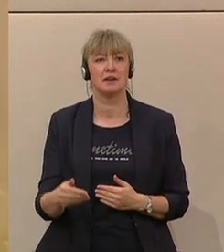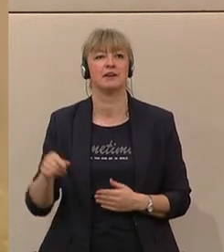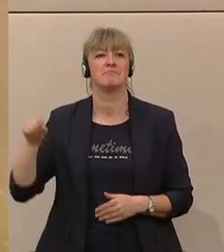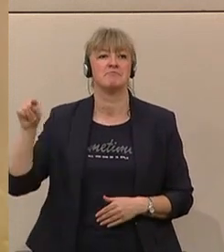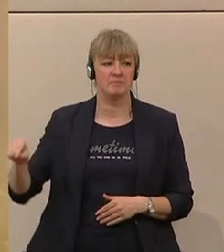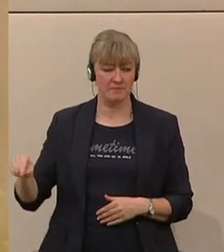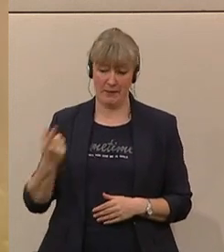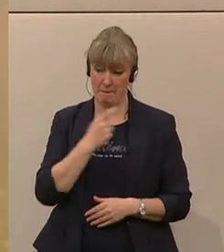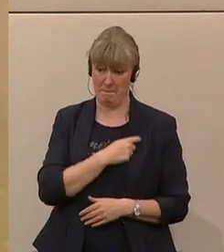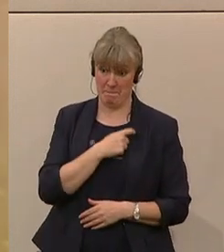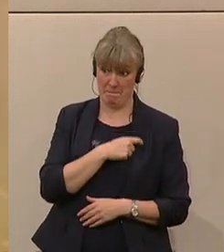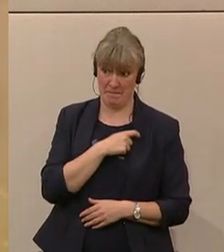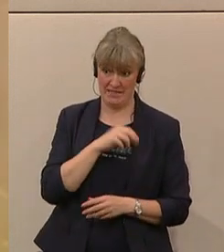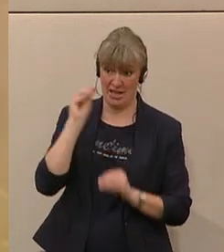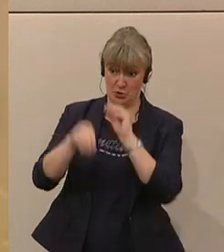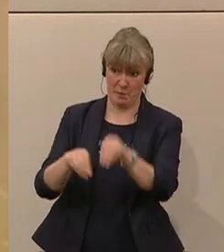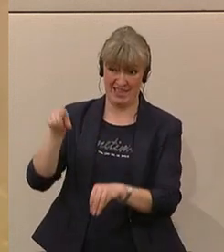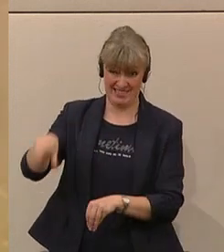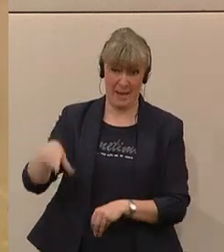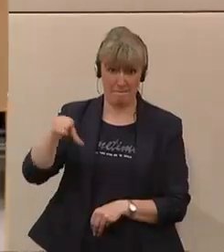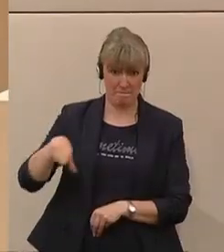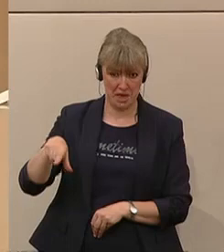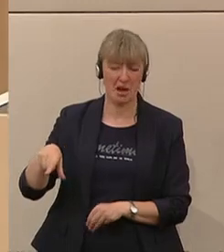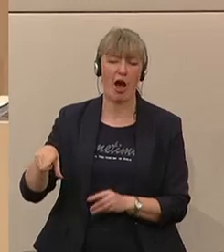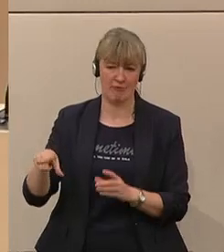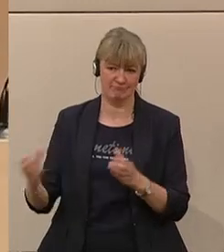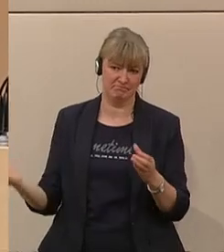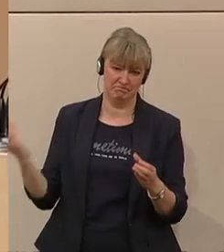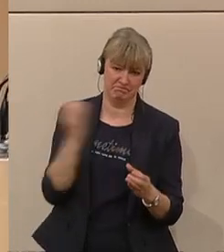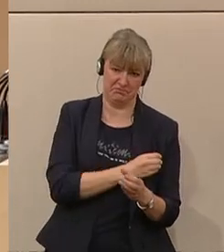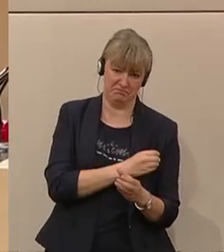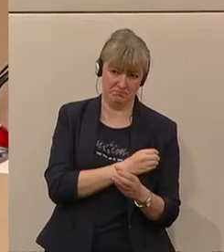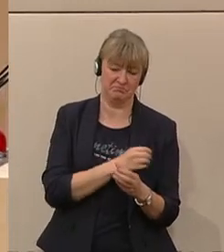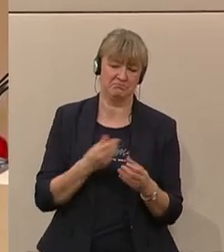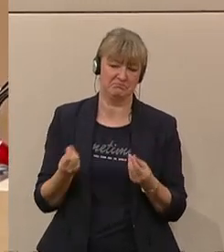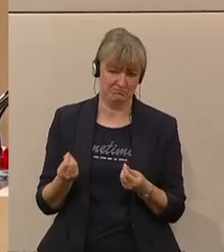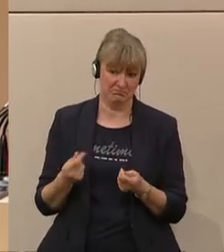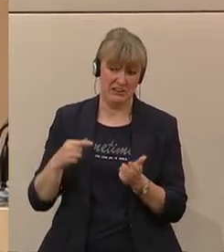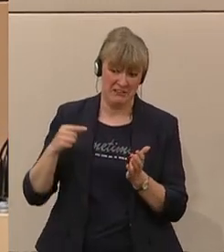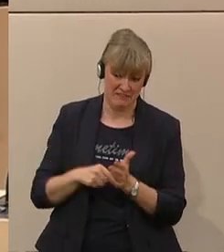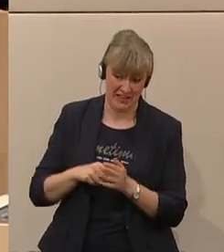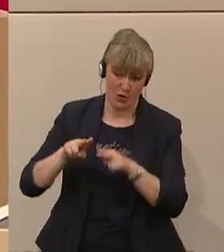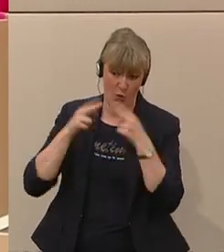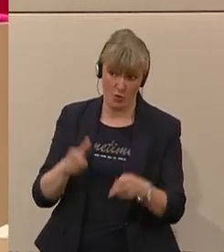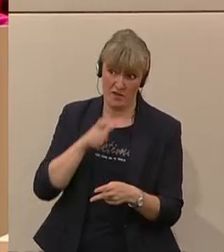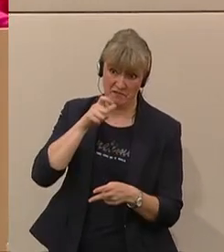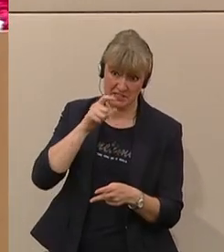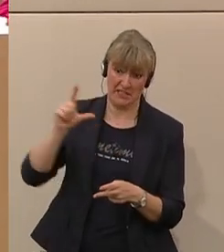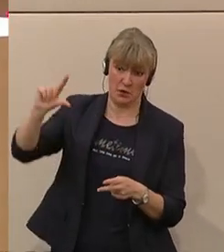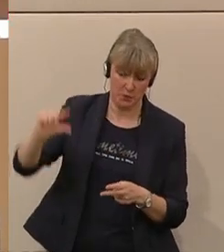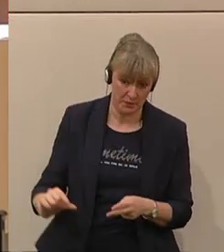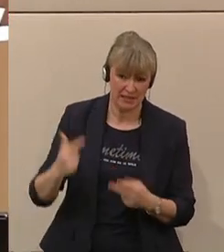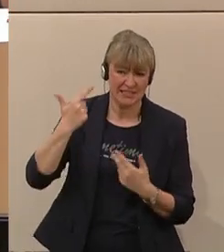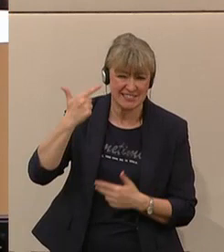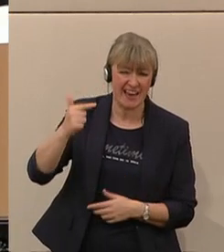kassiert der Parteispender Bierer eine Dividende auf Kosten der Unfallversicherten von